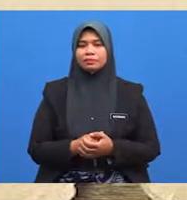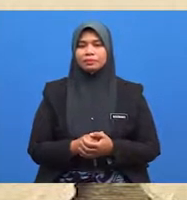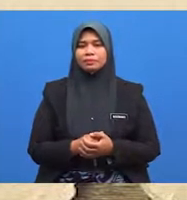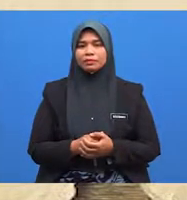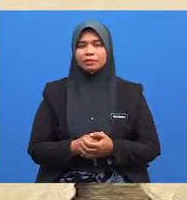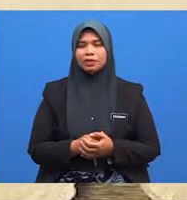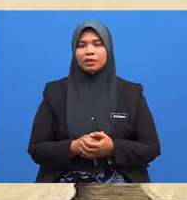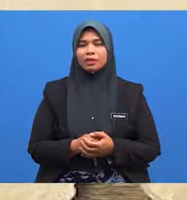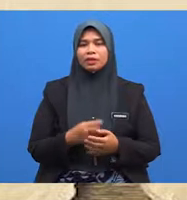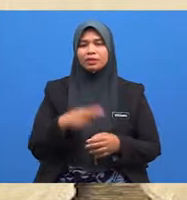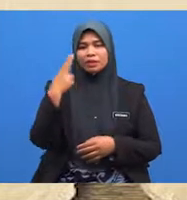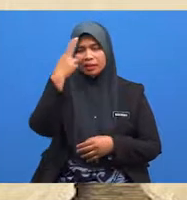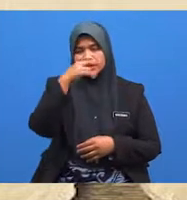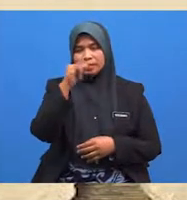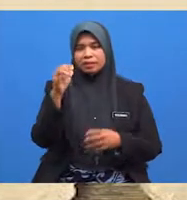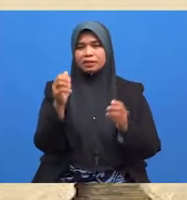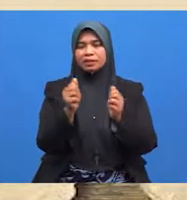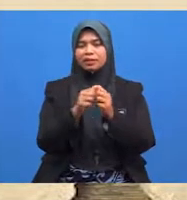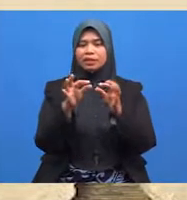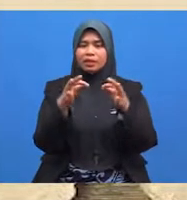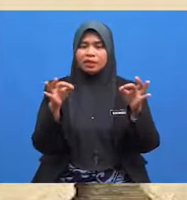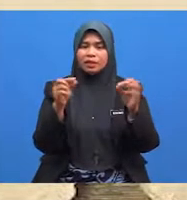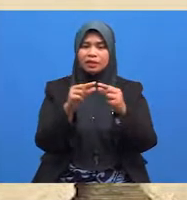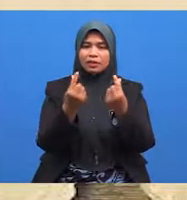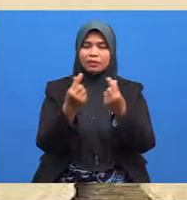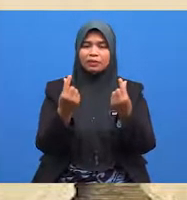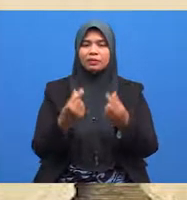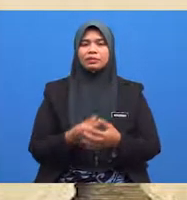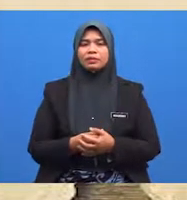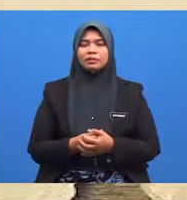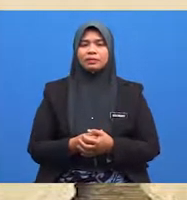Contohnya, Masjid Jamak di Delhi